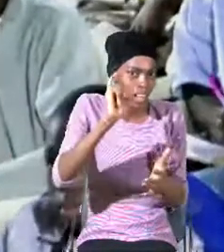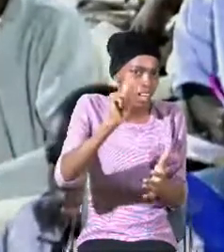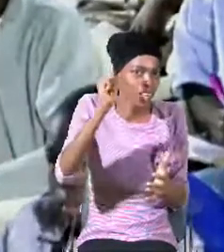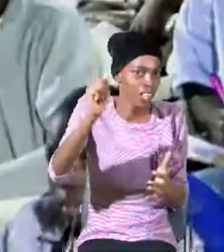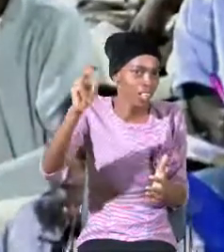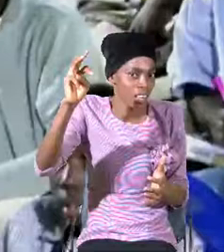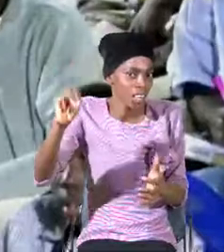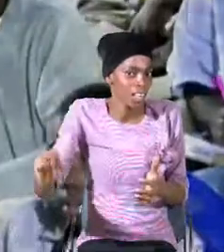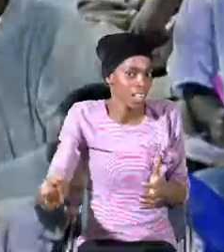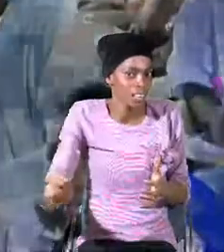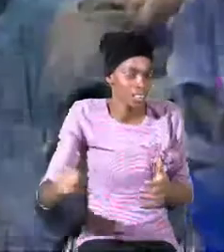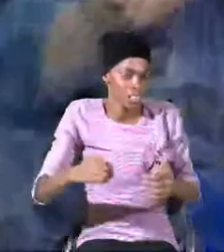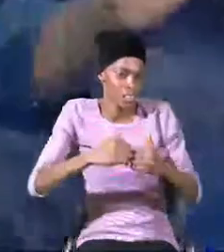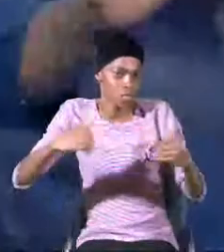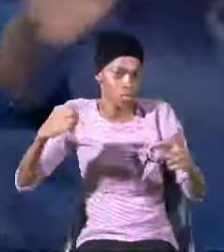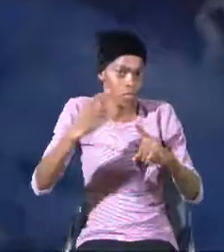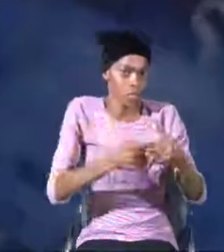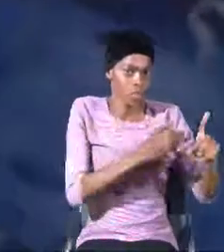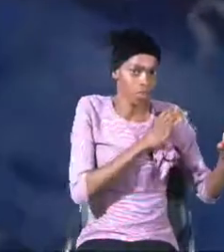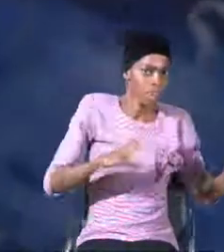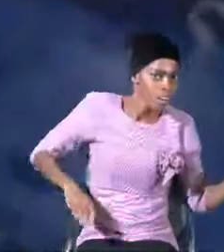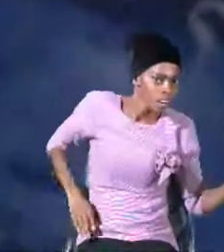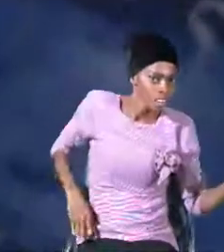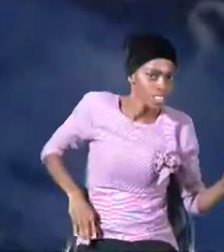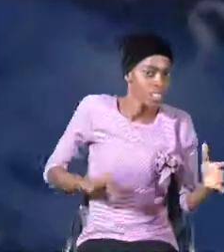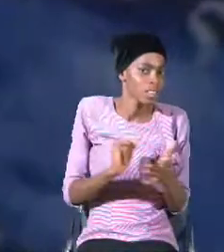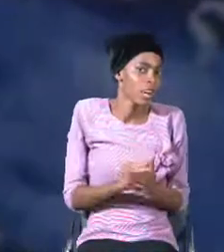Christ, le mot Christ, chrétien en anglais, c'est